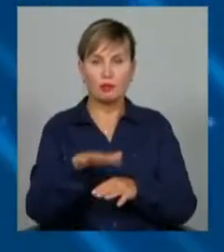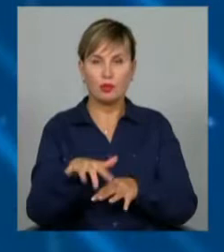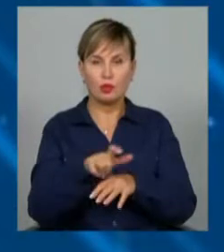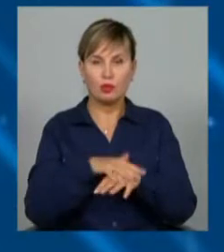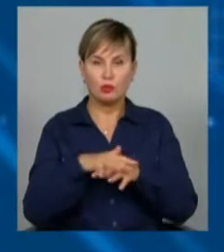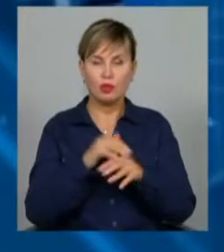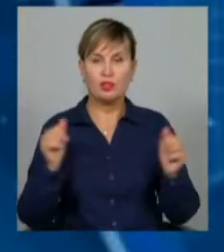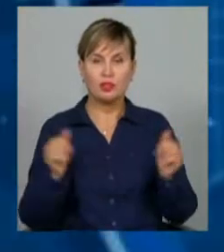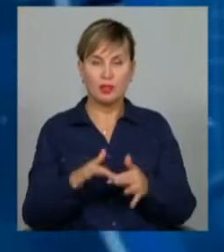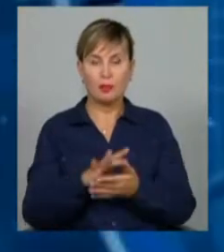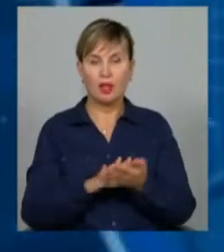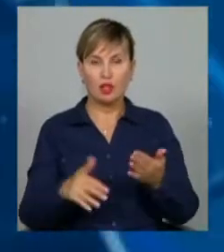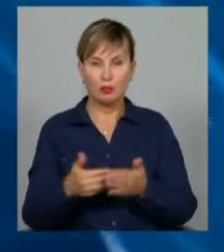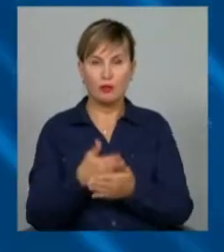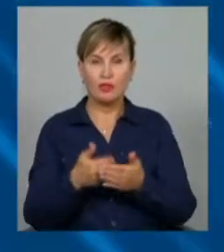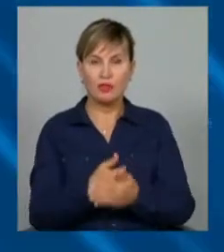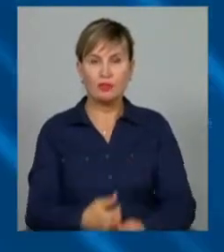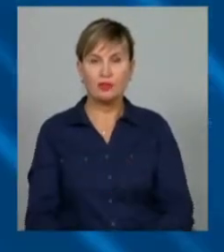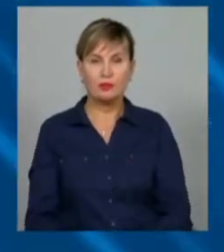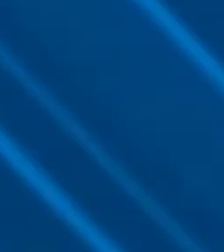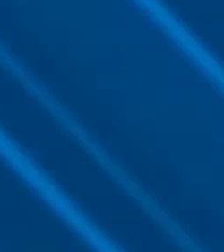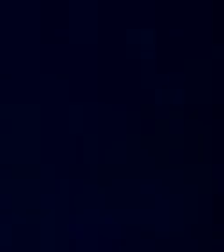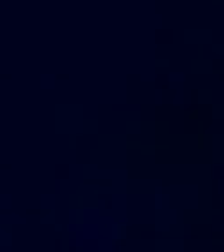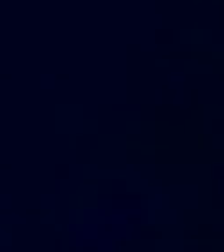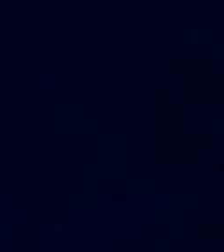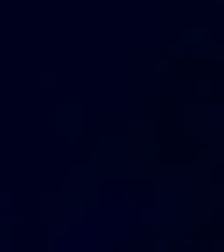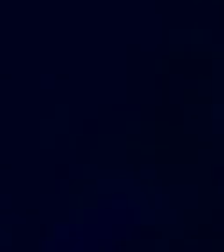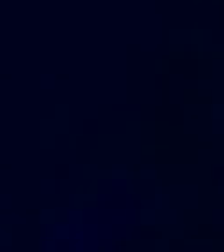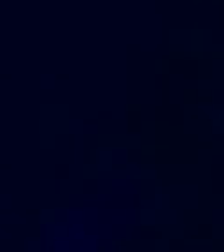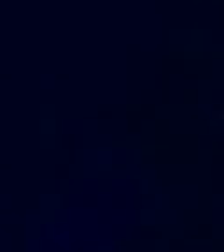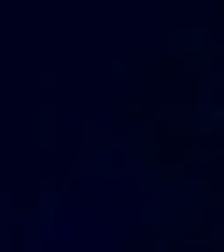массового скопления людей. А мы продолжаем выпуск.